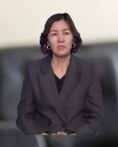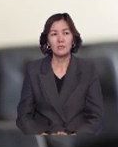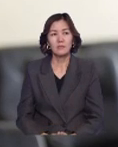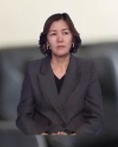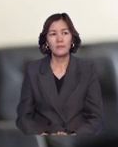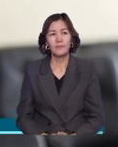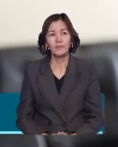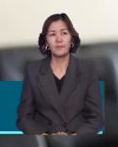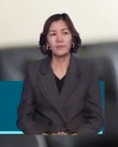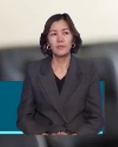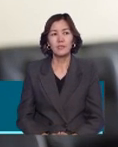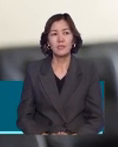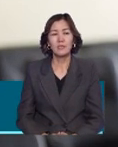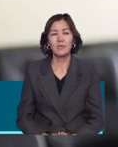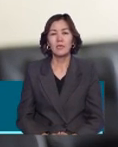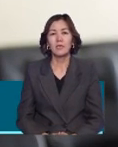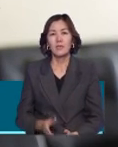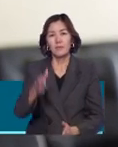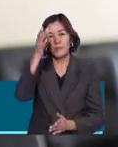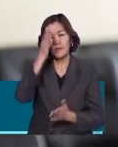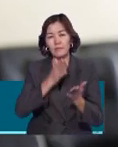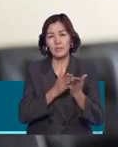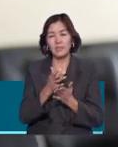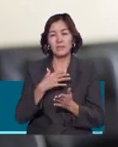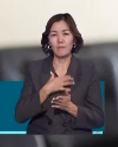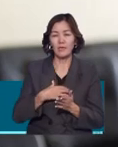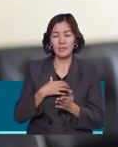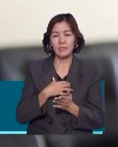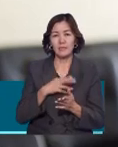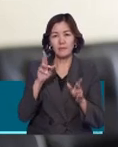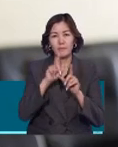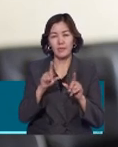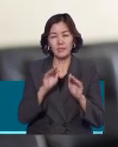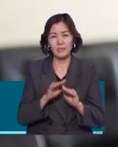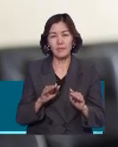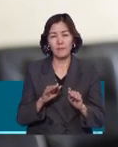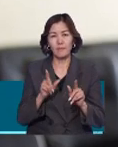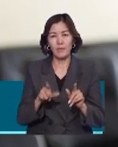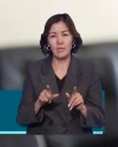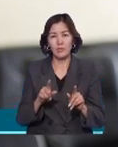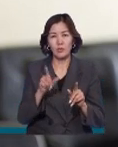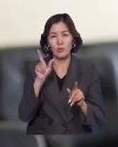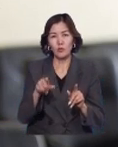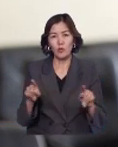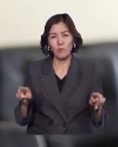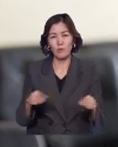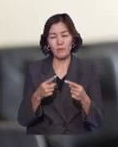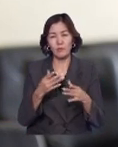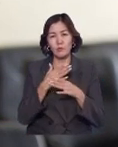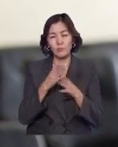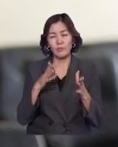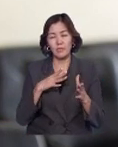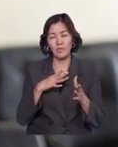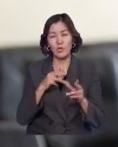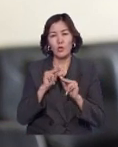что необходимо. Білім саласы біздегі маңызды бағыттардың бірі. Әсіресе мектеп баланың тұлға болып қалыптасуына үлкен ықпал етеді. Сол себептен ол